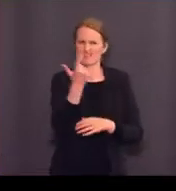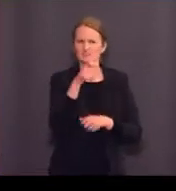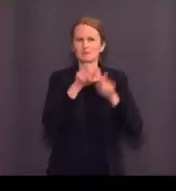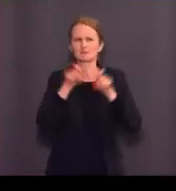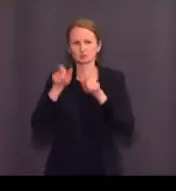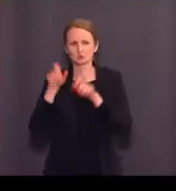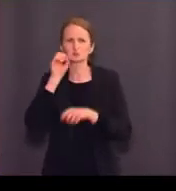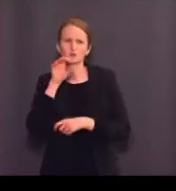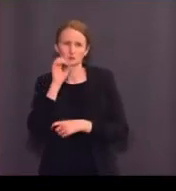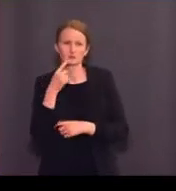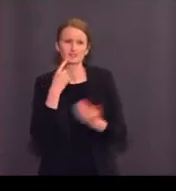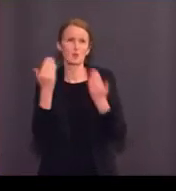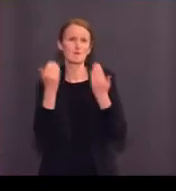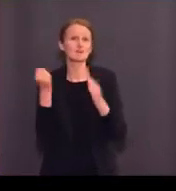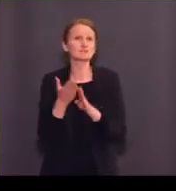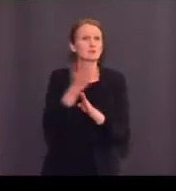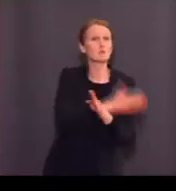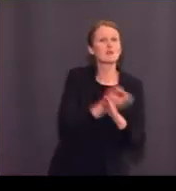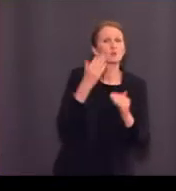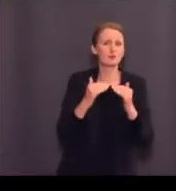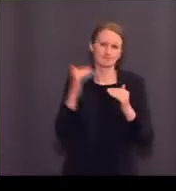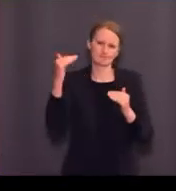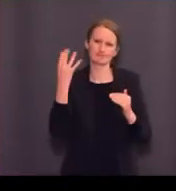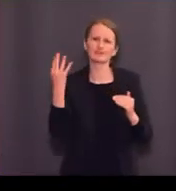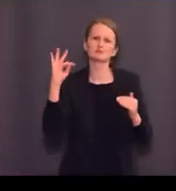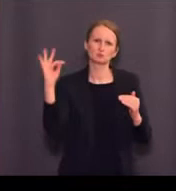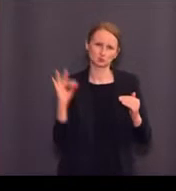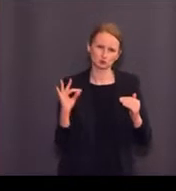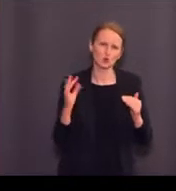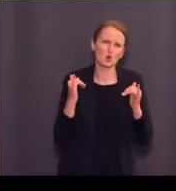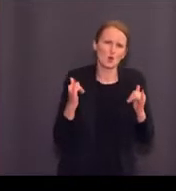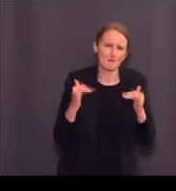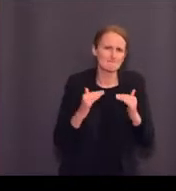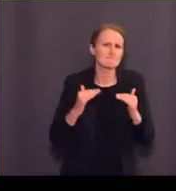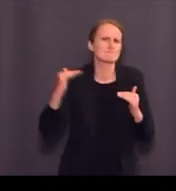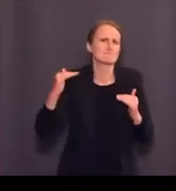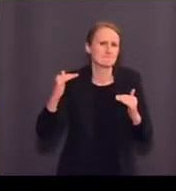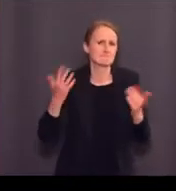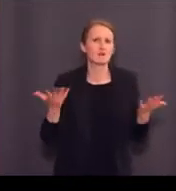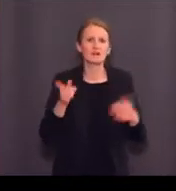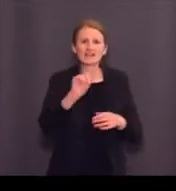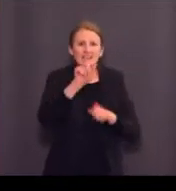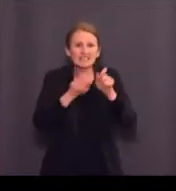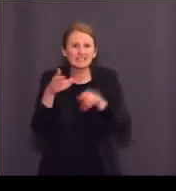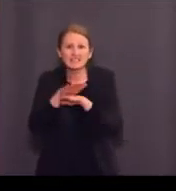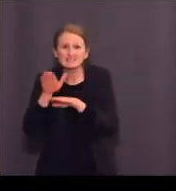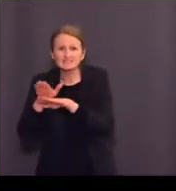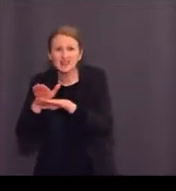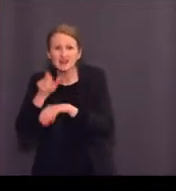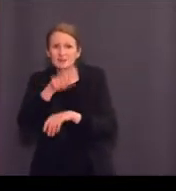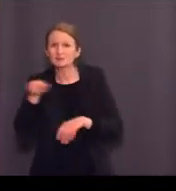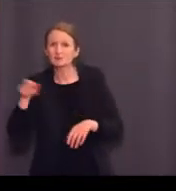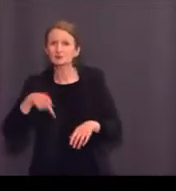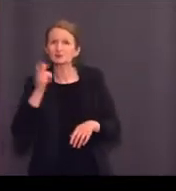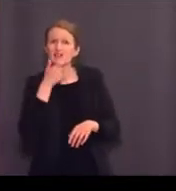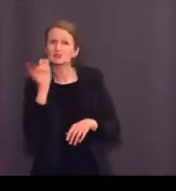passée. Et comme on l'a déjà dit, il ne s'agit pas spécialement des patients les plus âgés, de plus de 85 ans, dont une partie significative est en maison de repos,